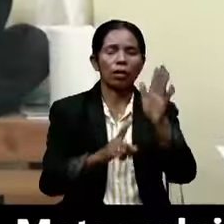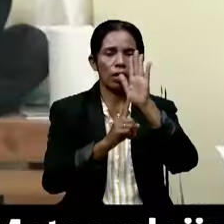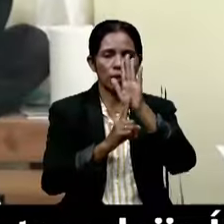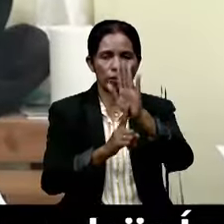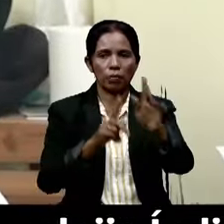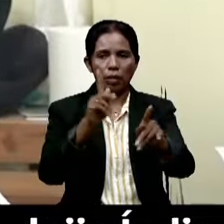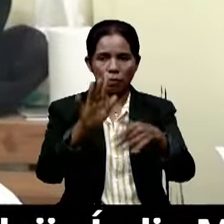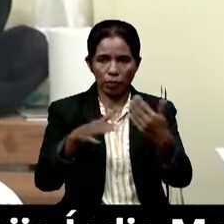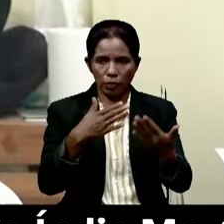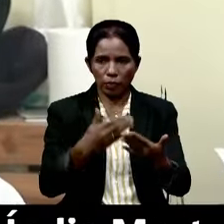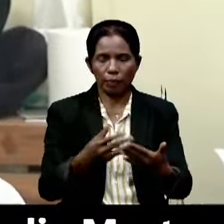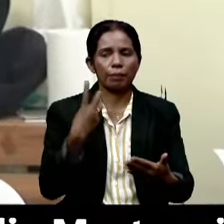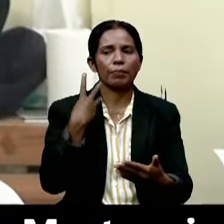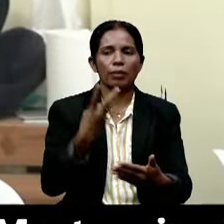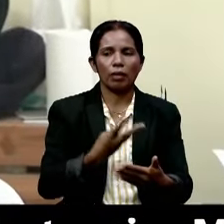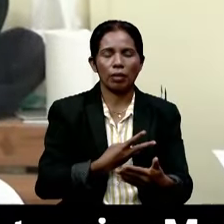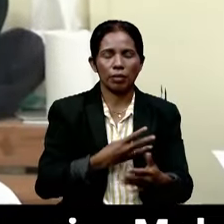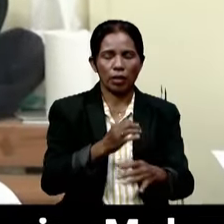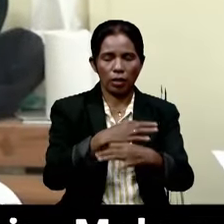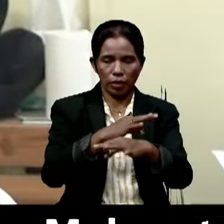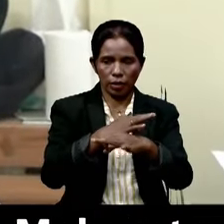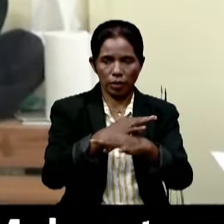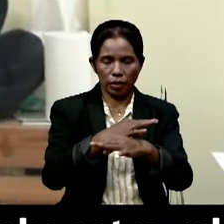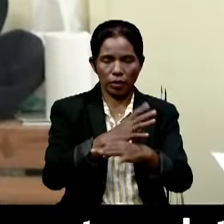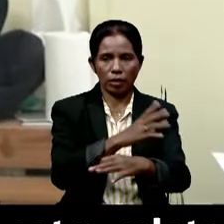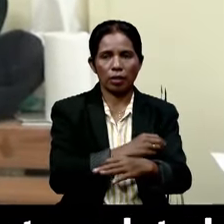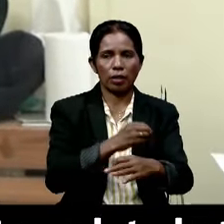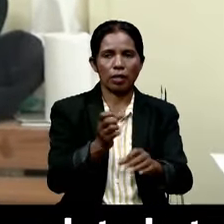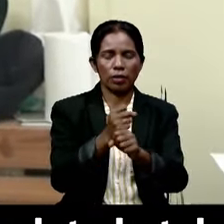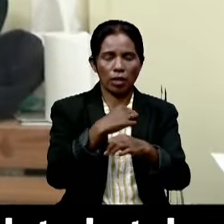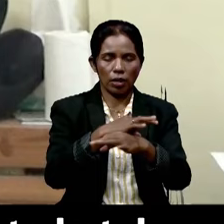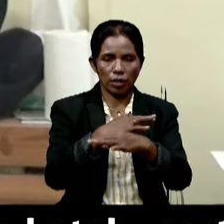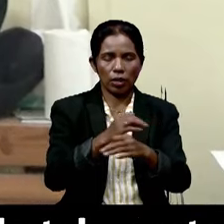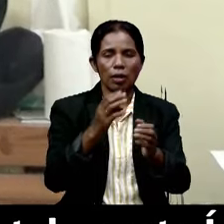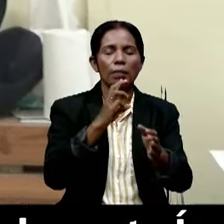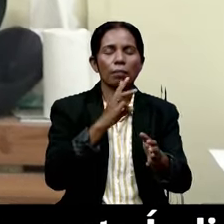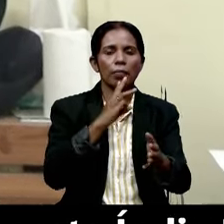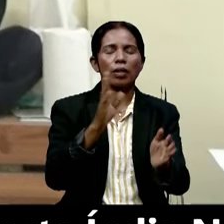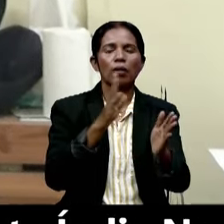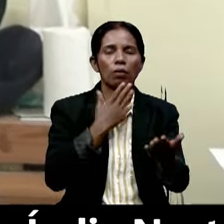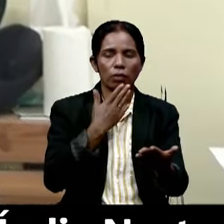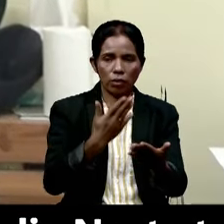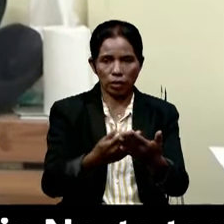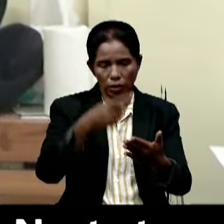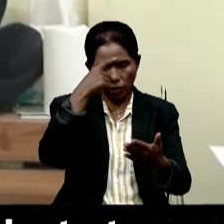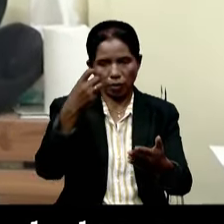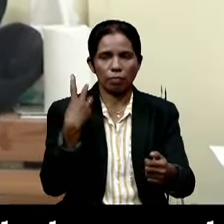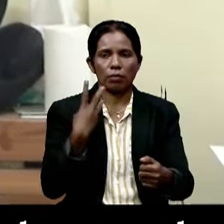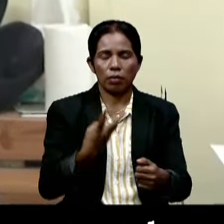sira, ita normaliza, ita miloramento halu didiak, para tambah